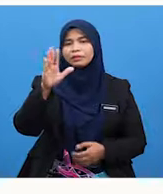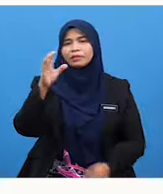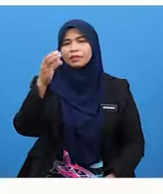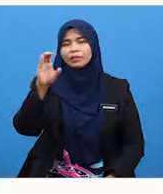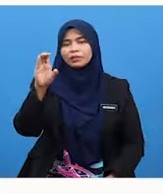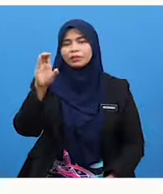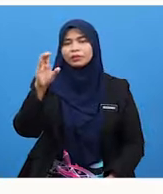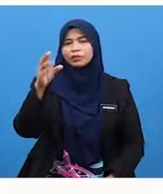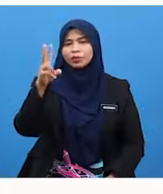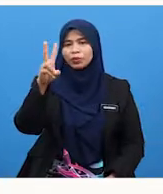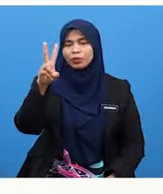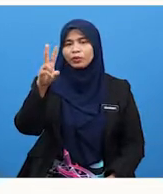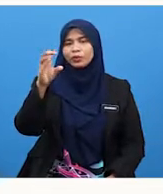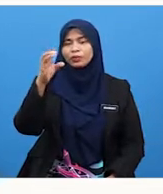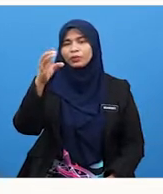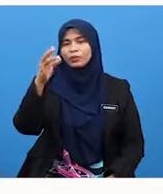520,000.